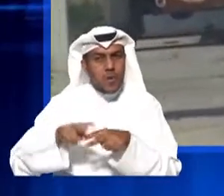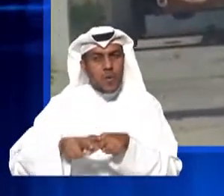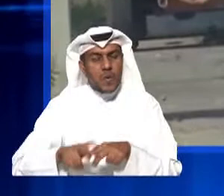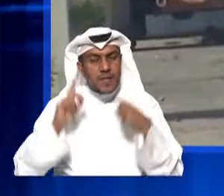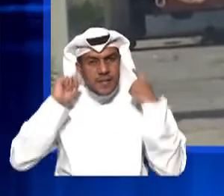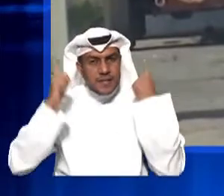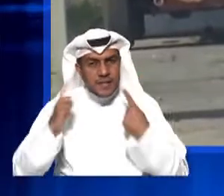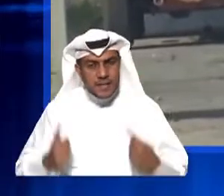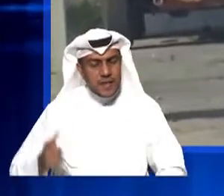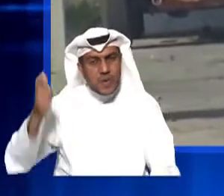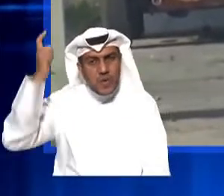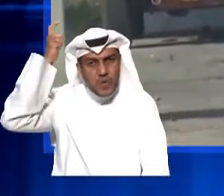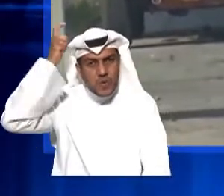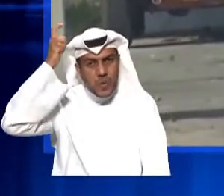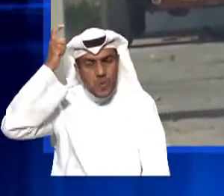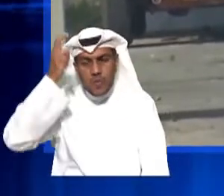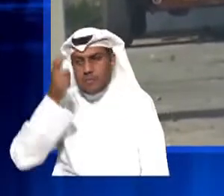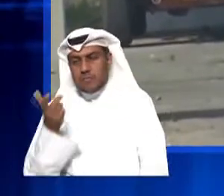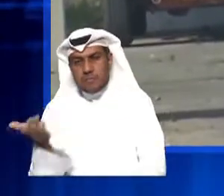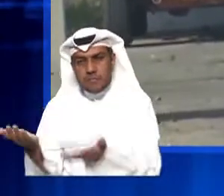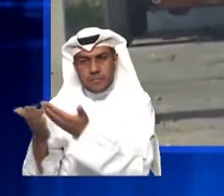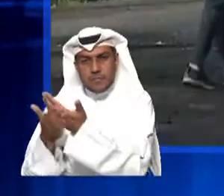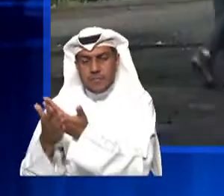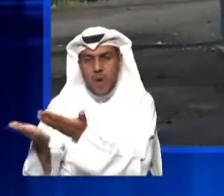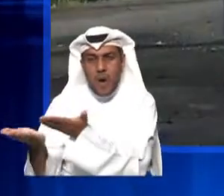مفاتيح هذا الباب منذ احتلال القدس عام